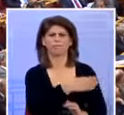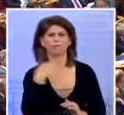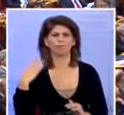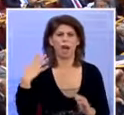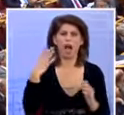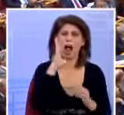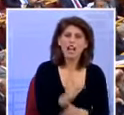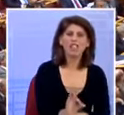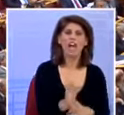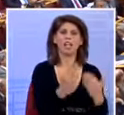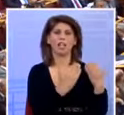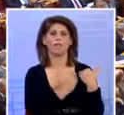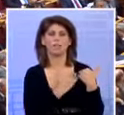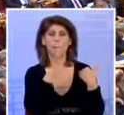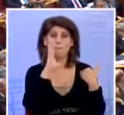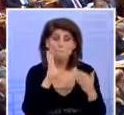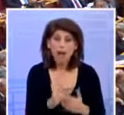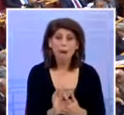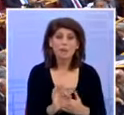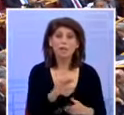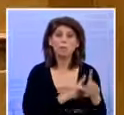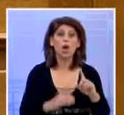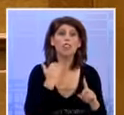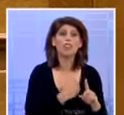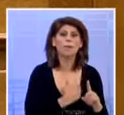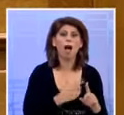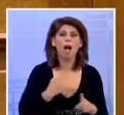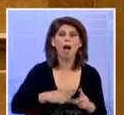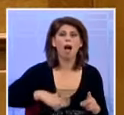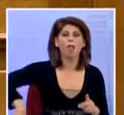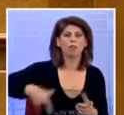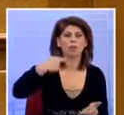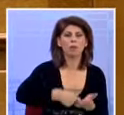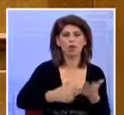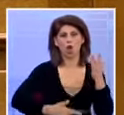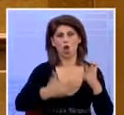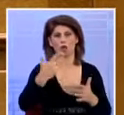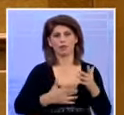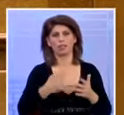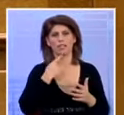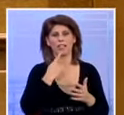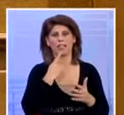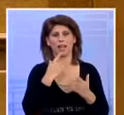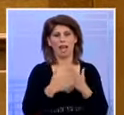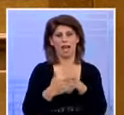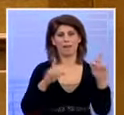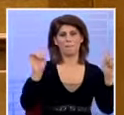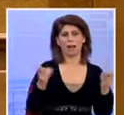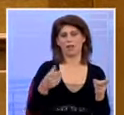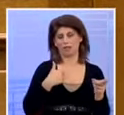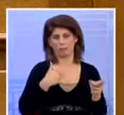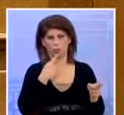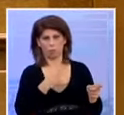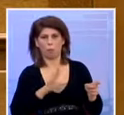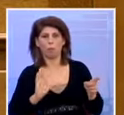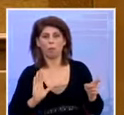την ευθύνη. Πραγματικό θύμα είναι ο λαός που θα πληρώσει το λογαριασμό. Μιλάτε για αριστερές παρενθέσεις, ότι δήθεν λέμε εμείς.